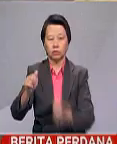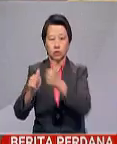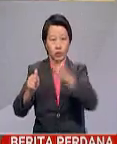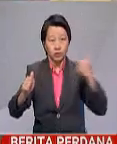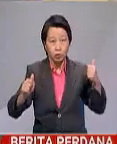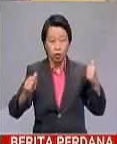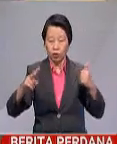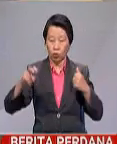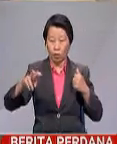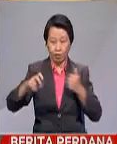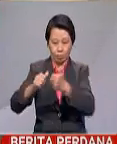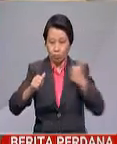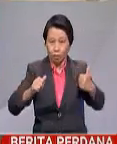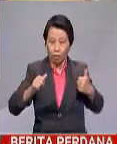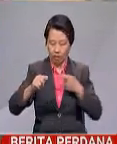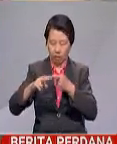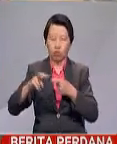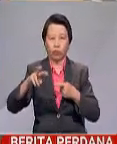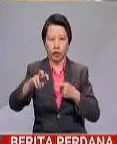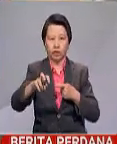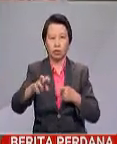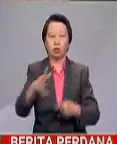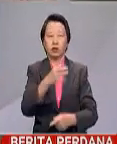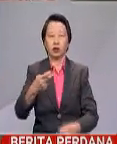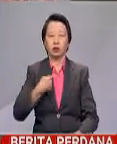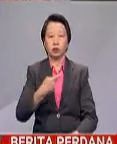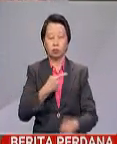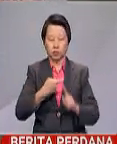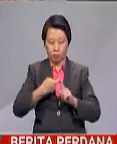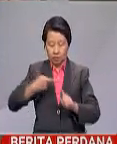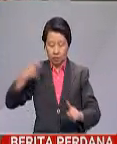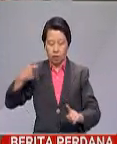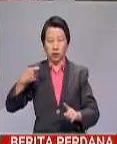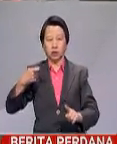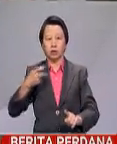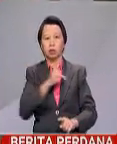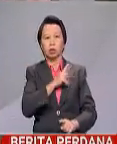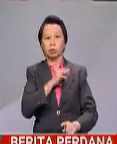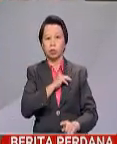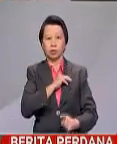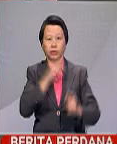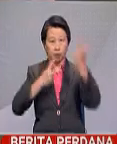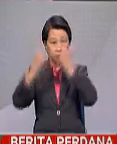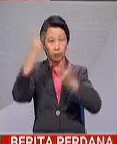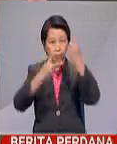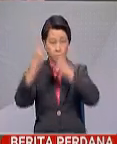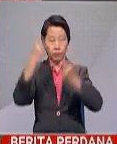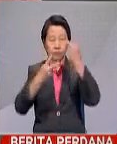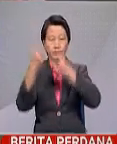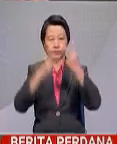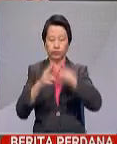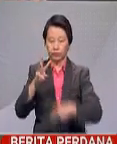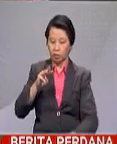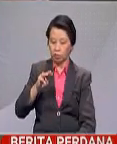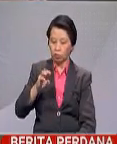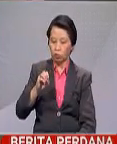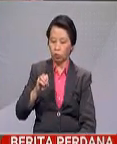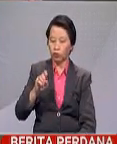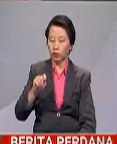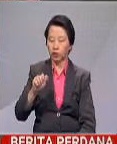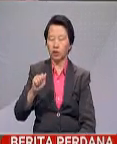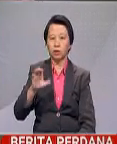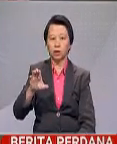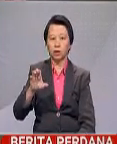virus ini, dan kita daripada Kementerian MOTEC ni